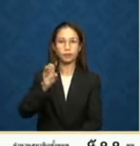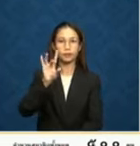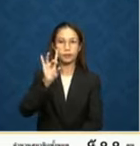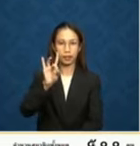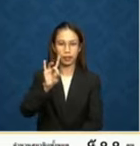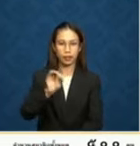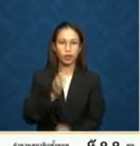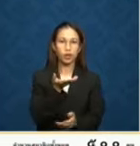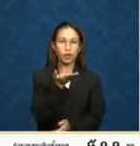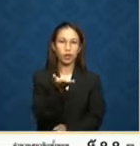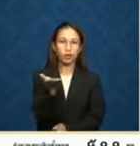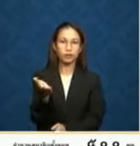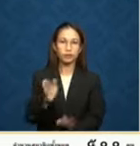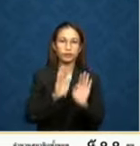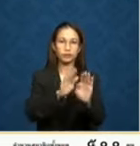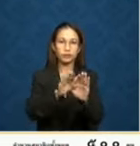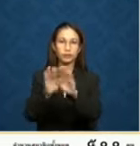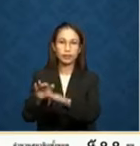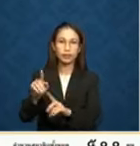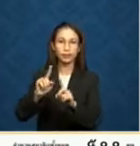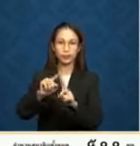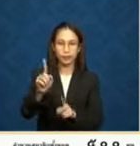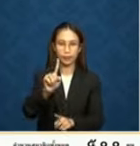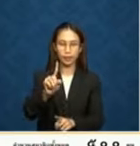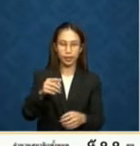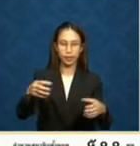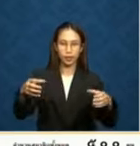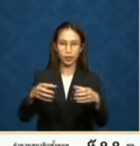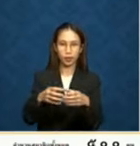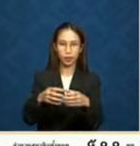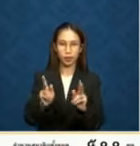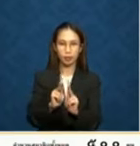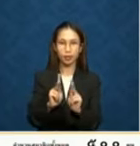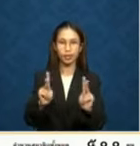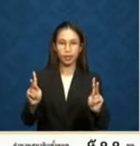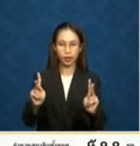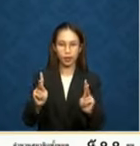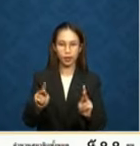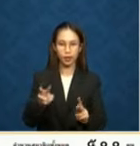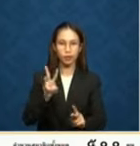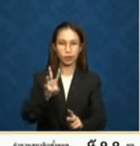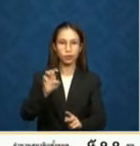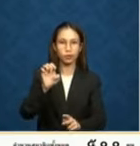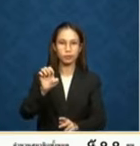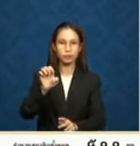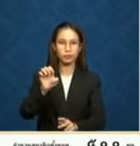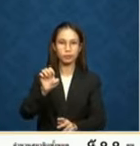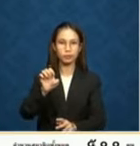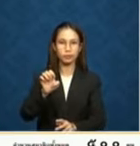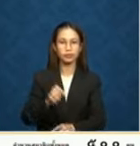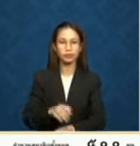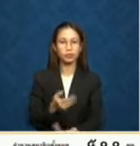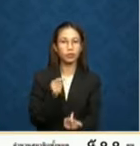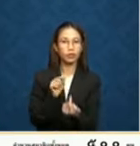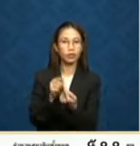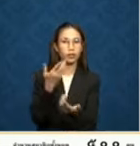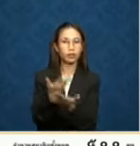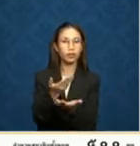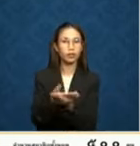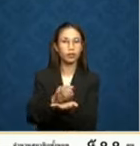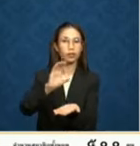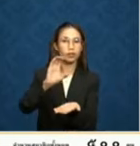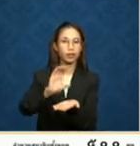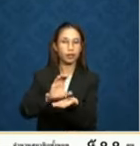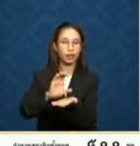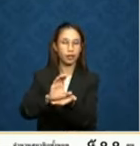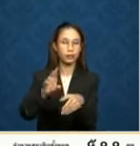ก็ขอฝากไปถึงกันมากัดที่การวิศามันเรื่องของโปรมาณว